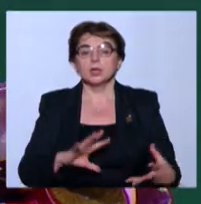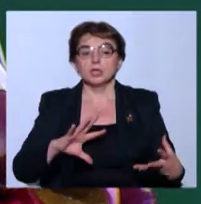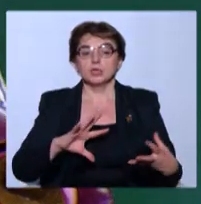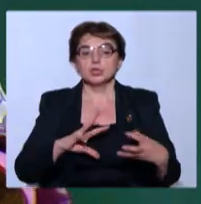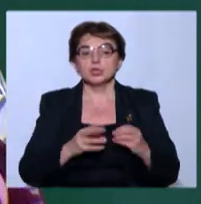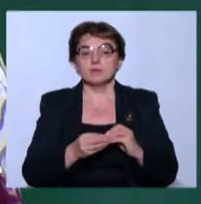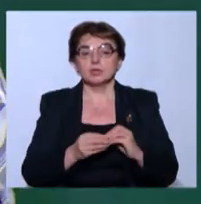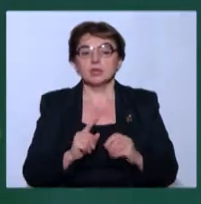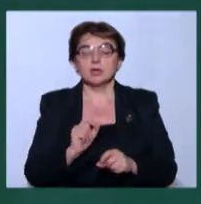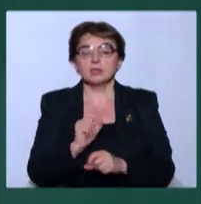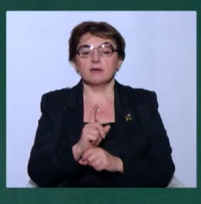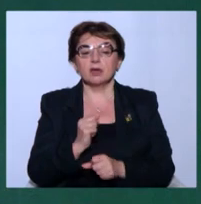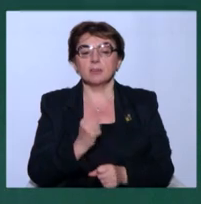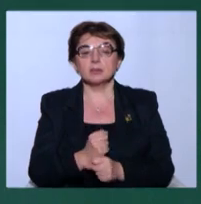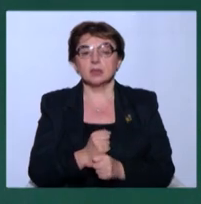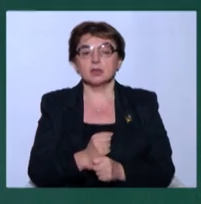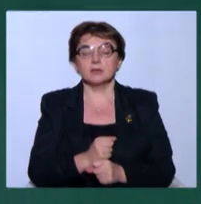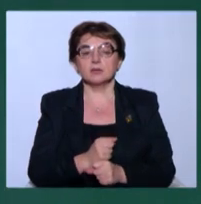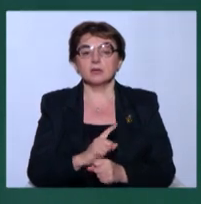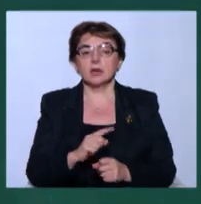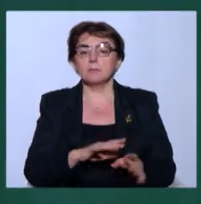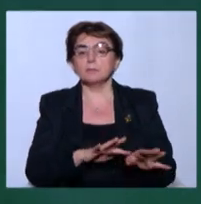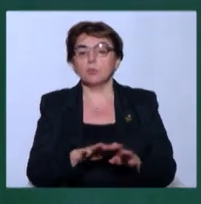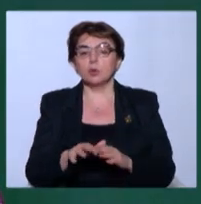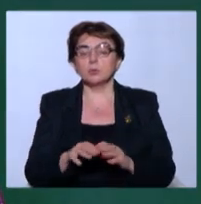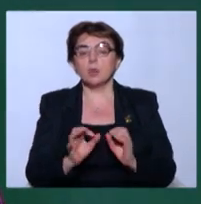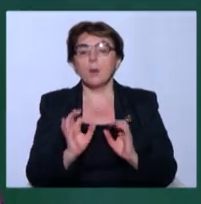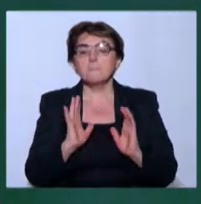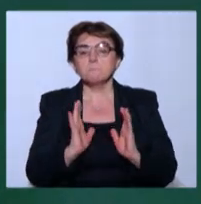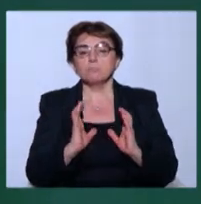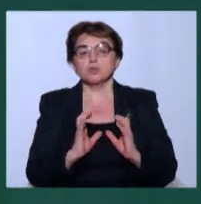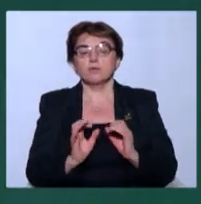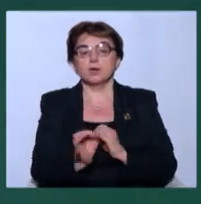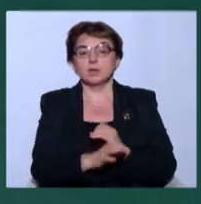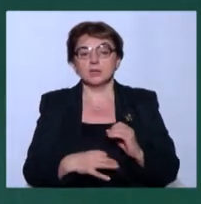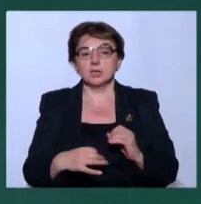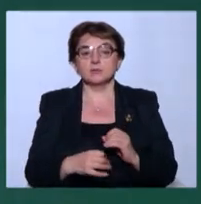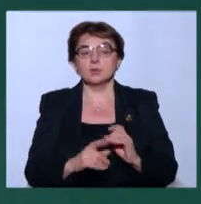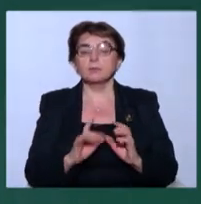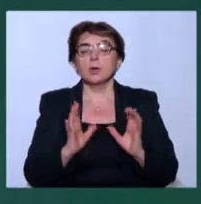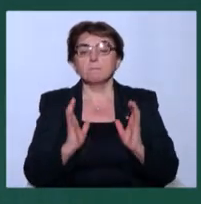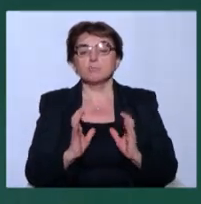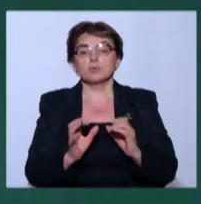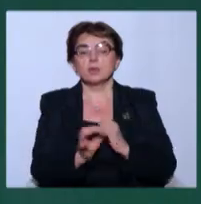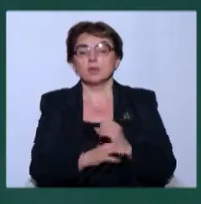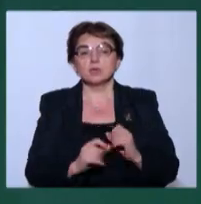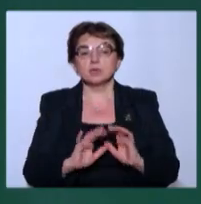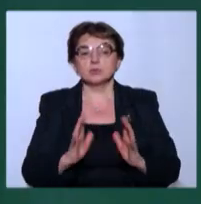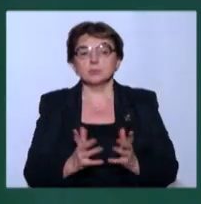შევაჯამოთ რა ფუნქციას ასრულებს მაშ, რა ფუნქციები მიმდინარეობს მსხვილნაწლავში, მაშ მსხვილნაწლავში მიმდინარეობს